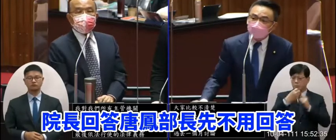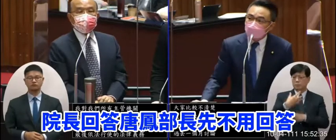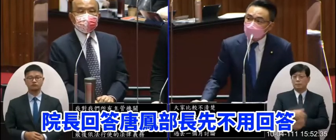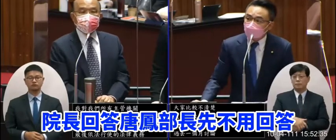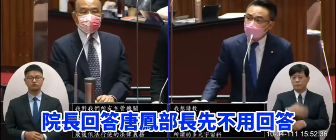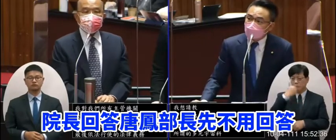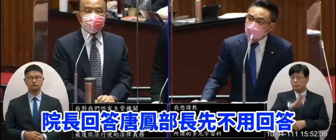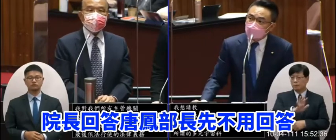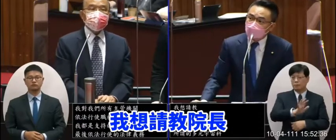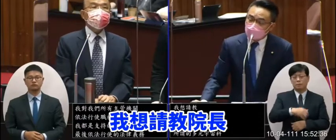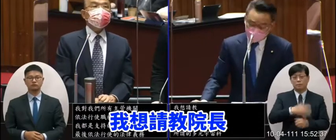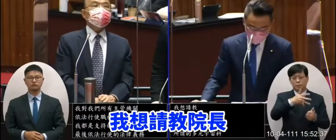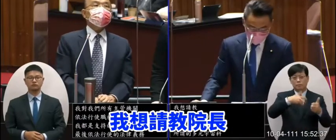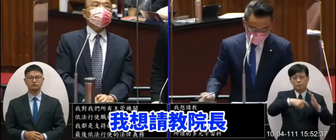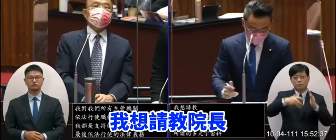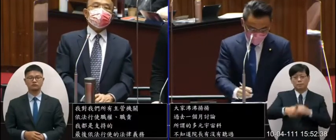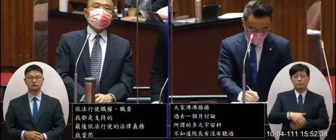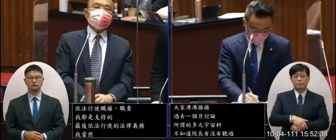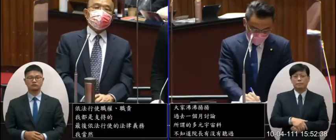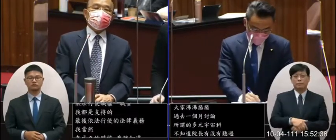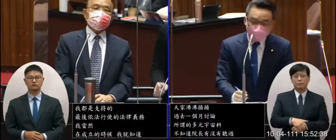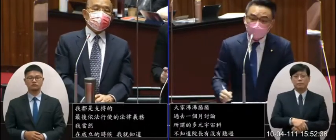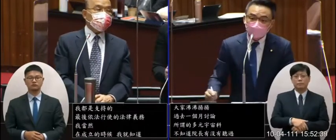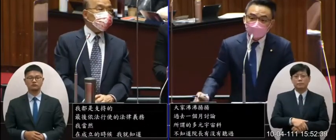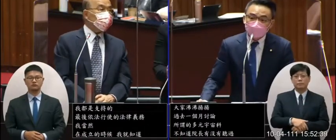答，唐凤部长先不用回答，我想请教院长。